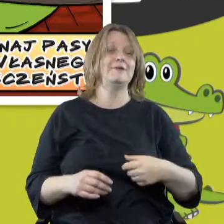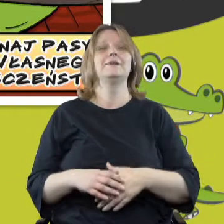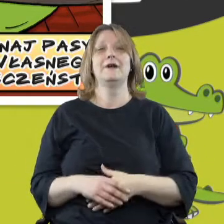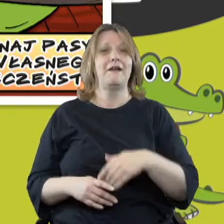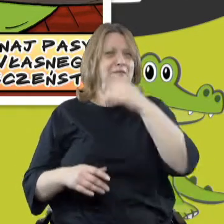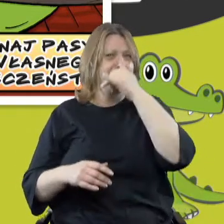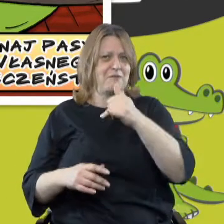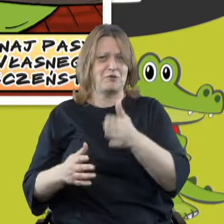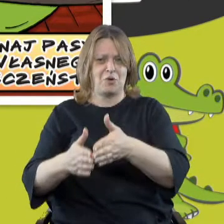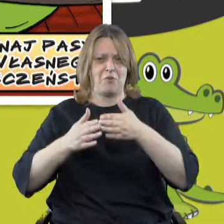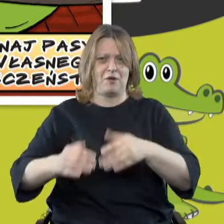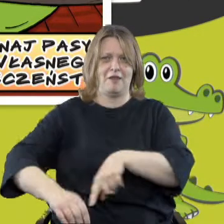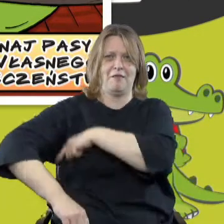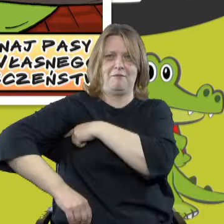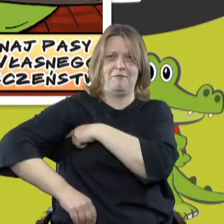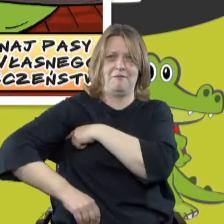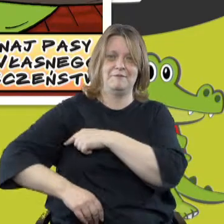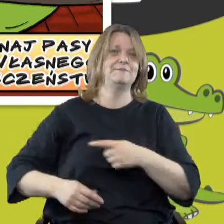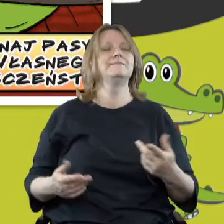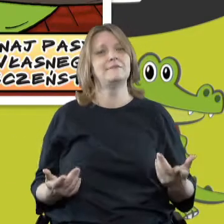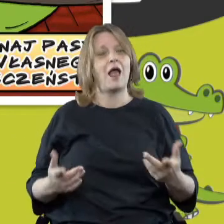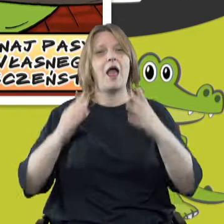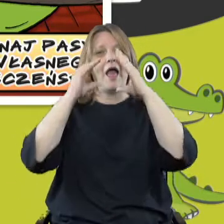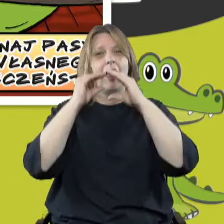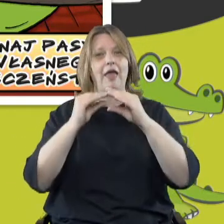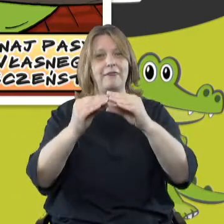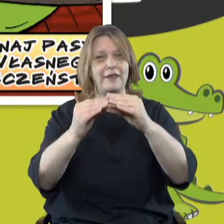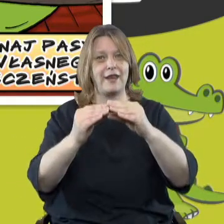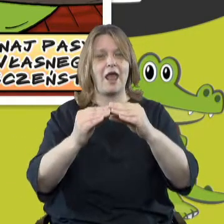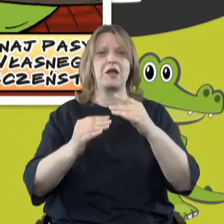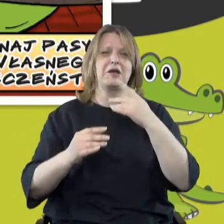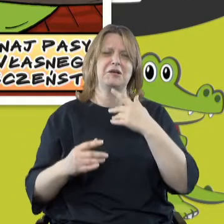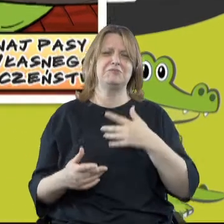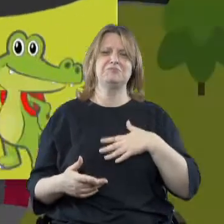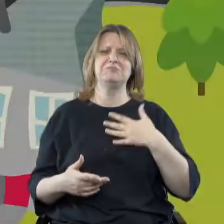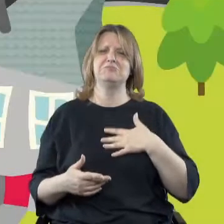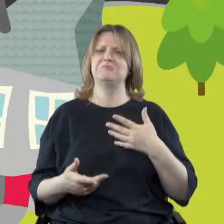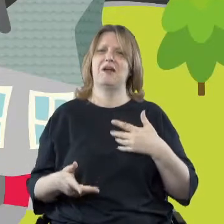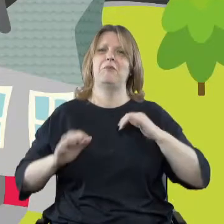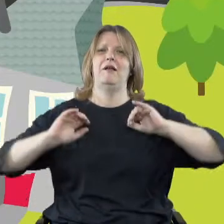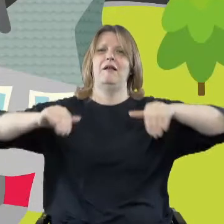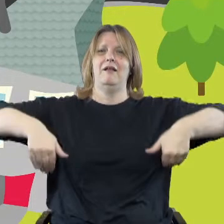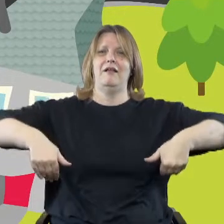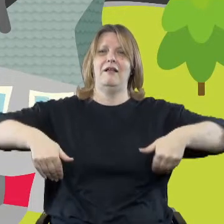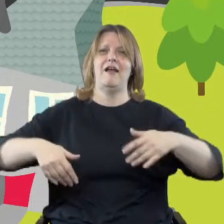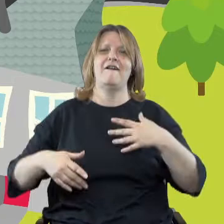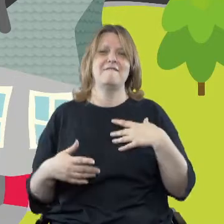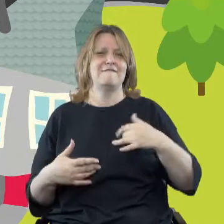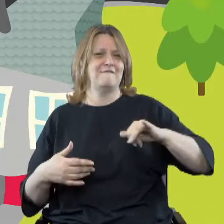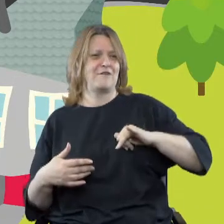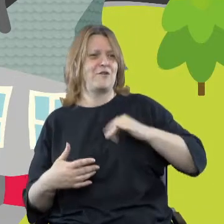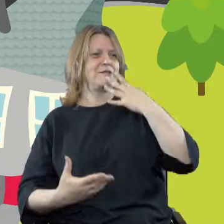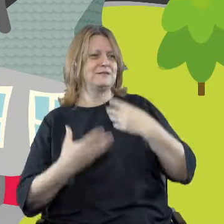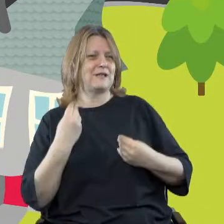Nie może być schowany pod pachą. No Tirek tak stwierdził, że będzie miał rączki na wierzchu, żeby tutaj fajnie można z misiem się pobawić, no